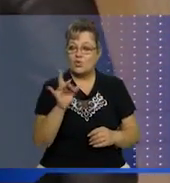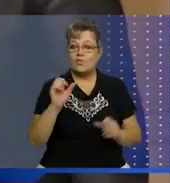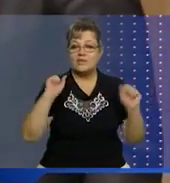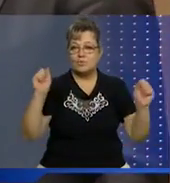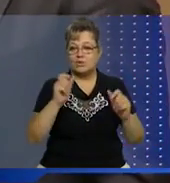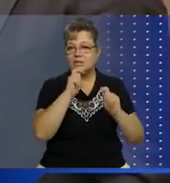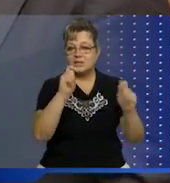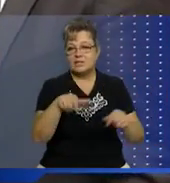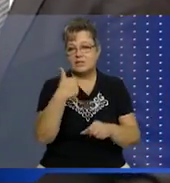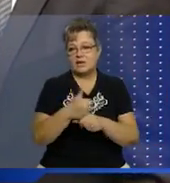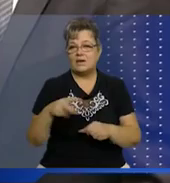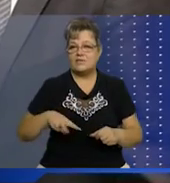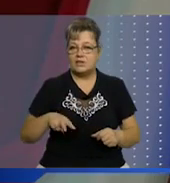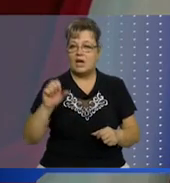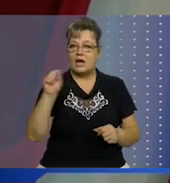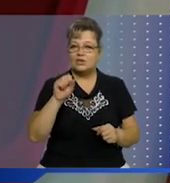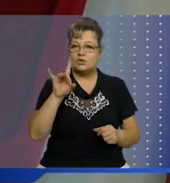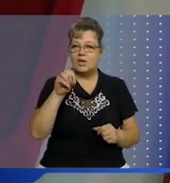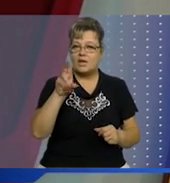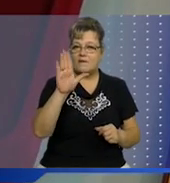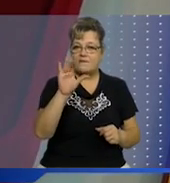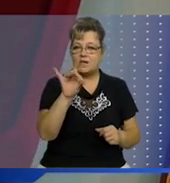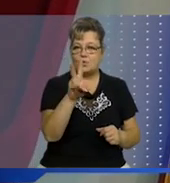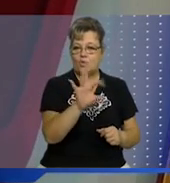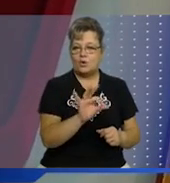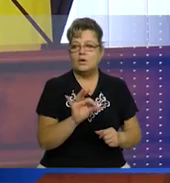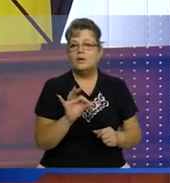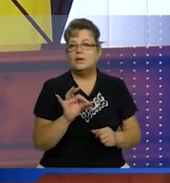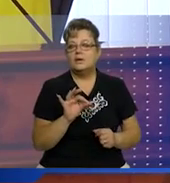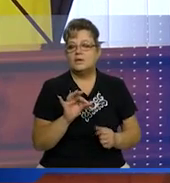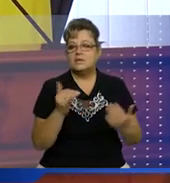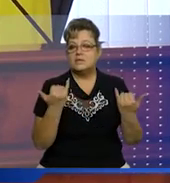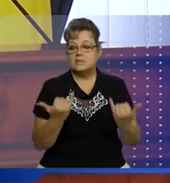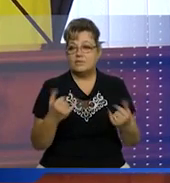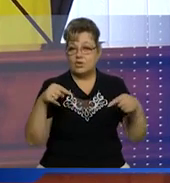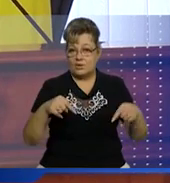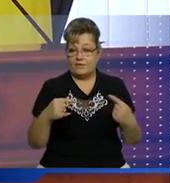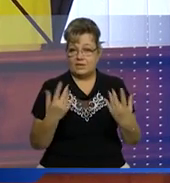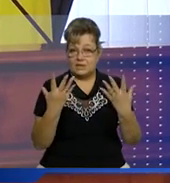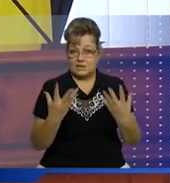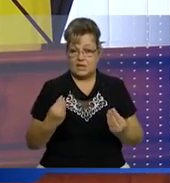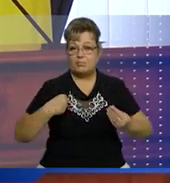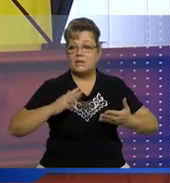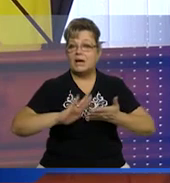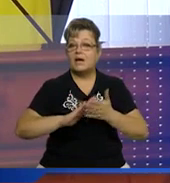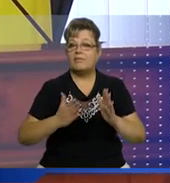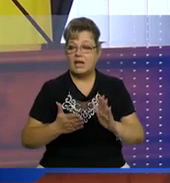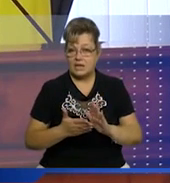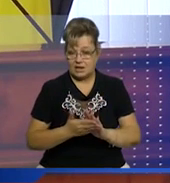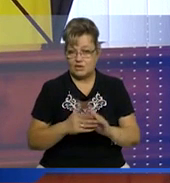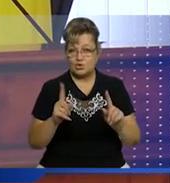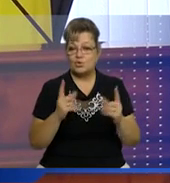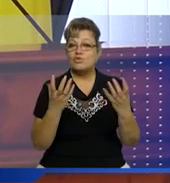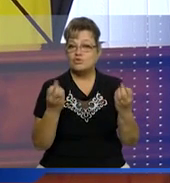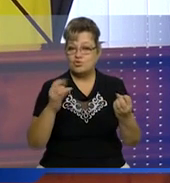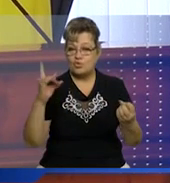наградили генерального директора клуба Антона Ривенко. Сегодня, в этот день, когда мы договорились о том, что еще